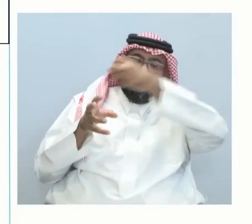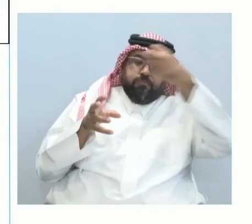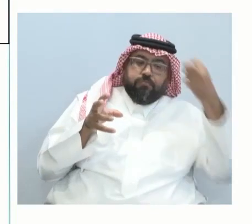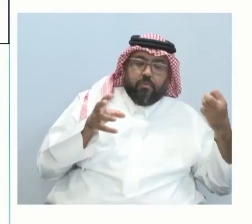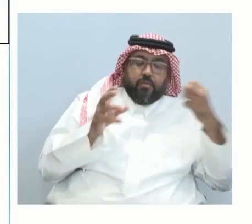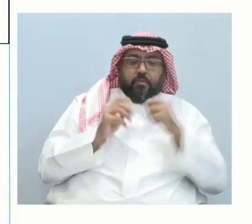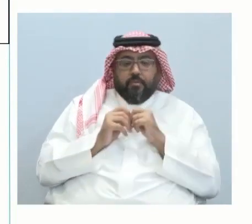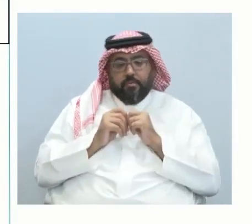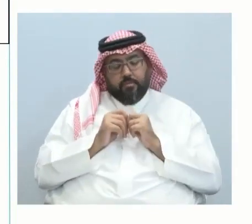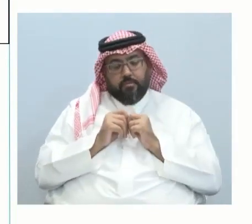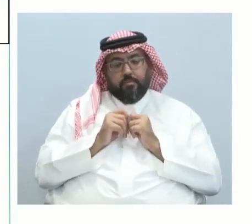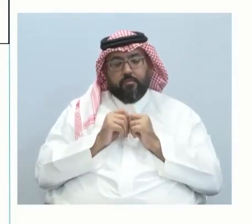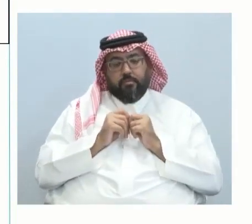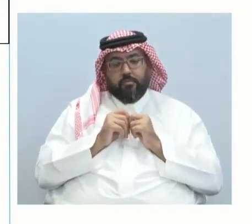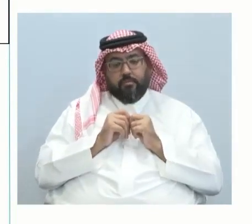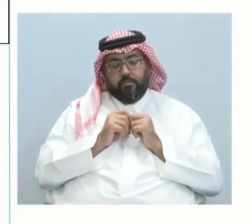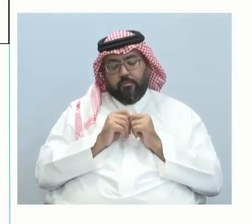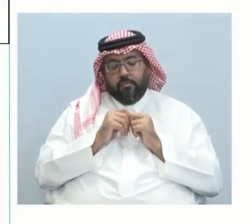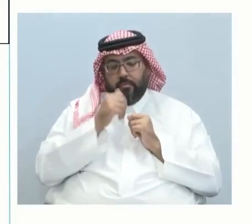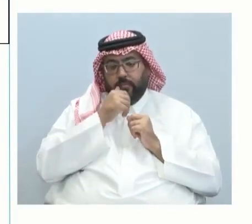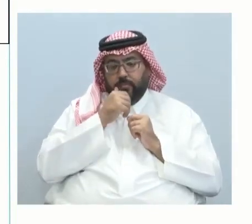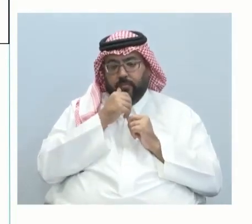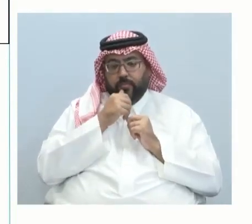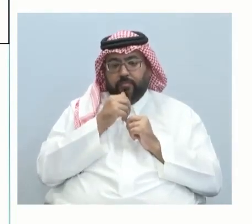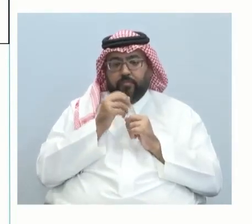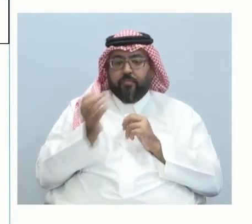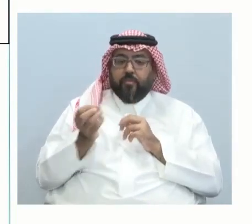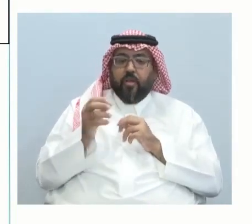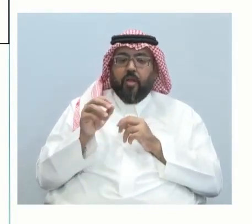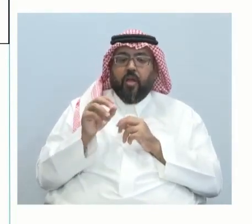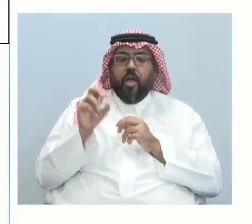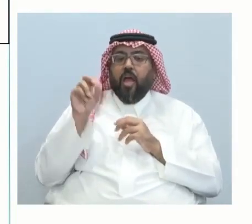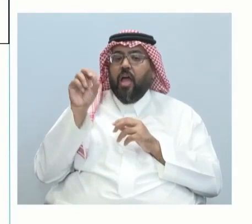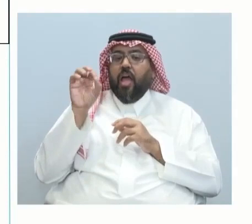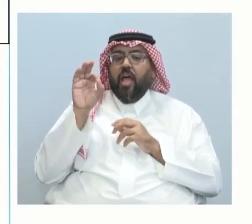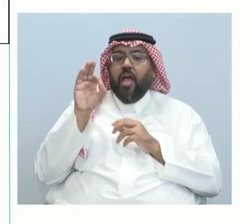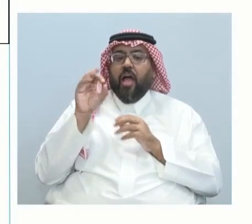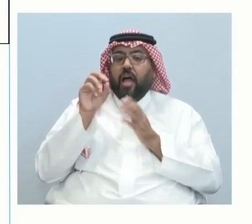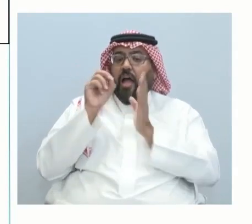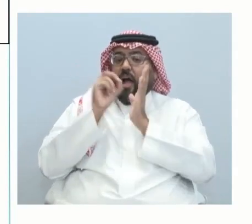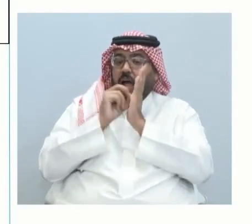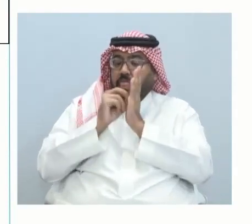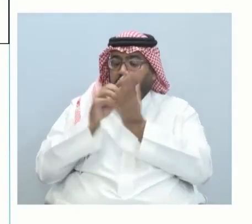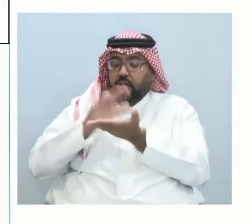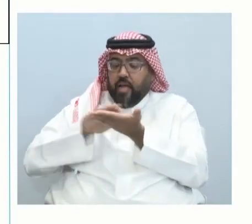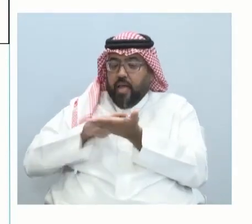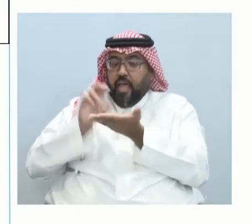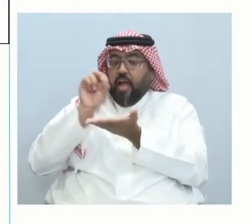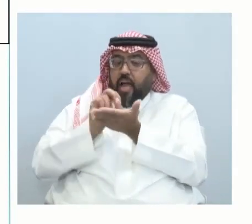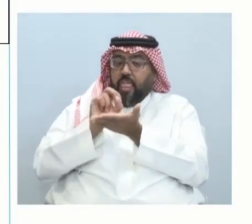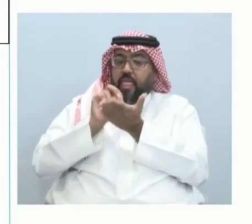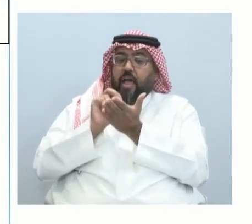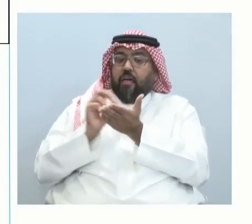الالكترونات فبالتالي تكون ايش الحمض فبالتالي يكون المعطي مين المعطي هنا قاعده فالمعطي هنا قاعده